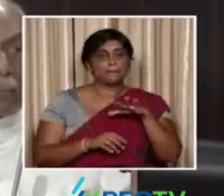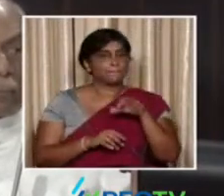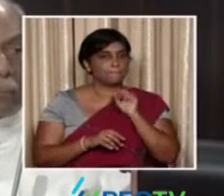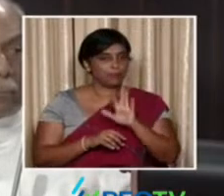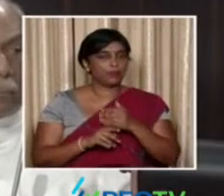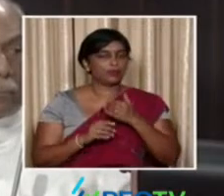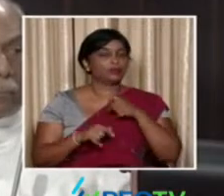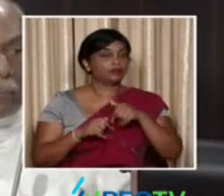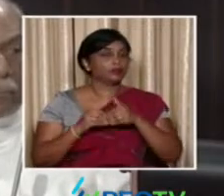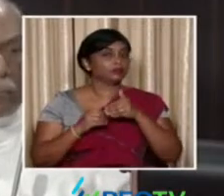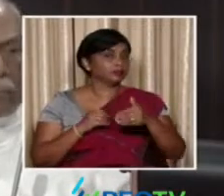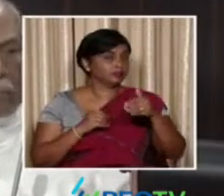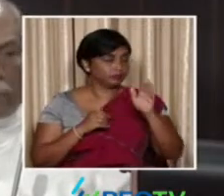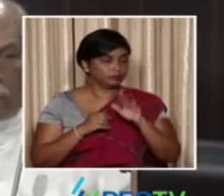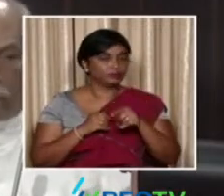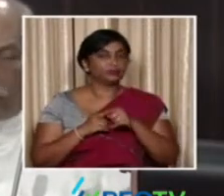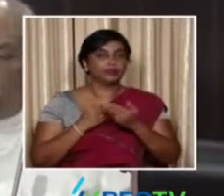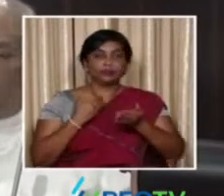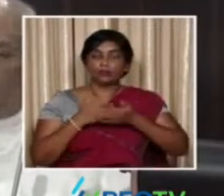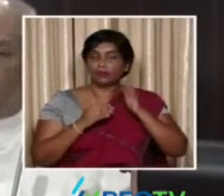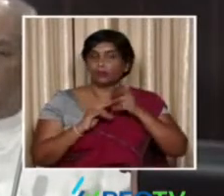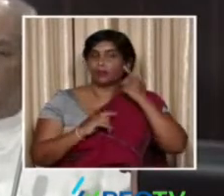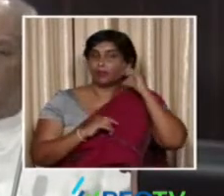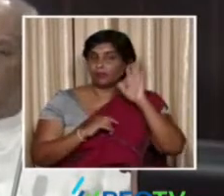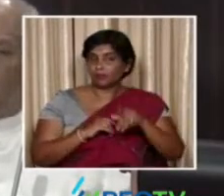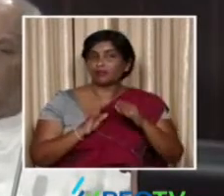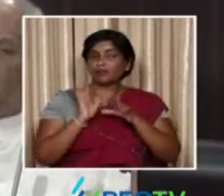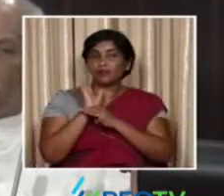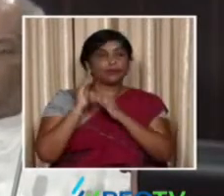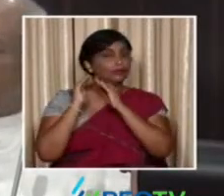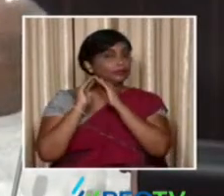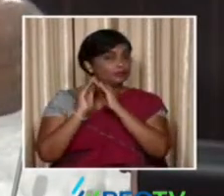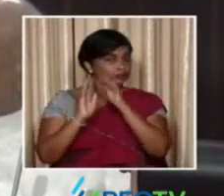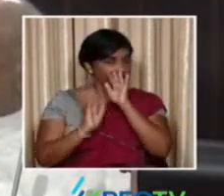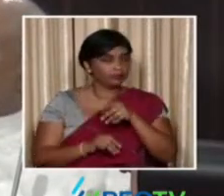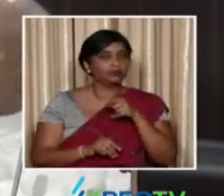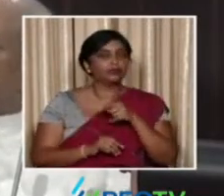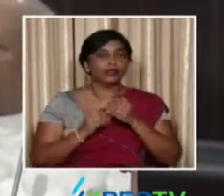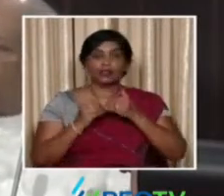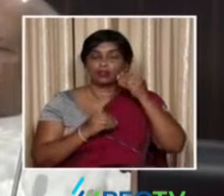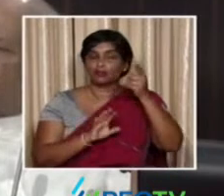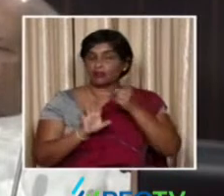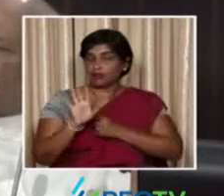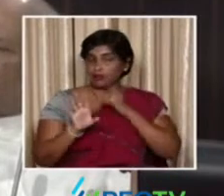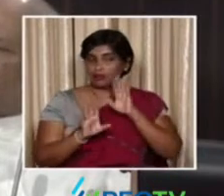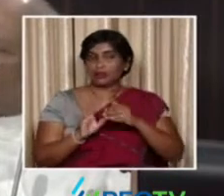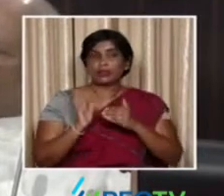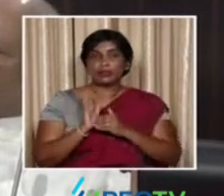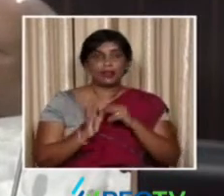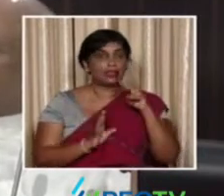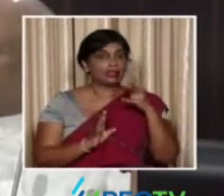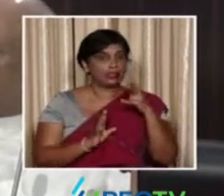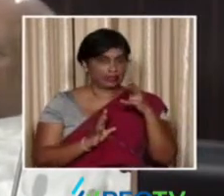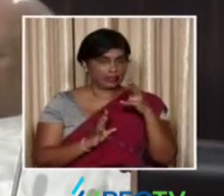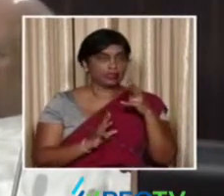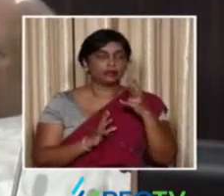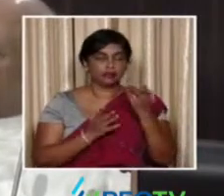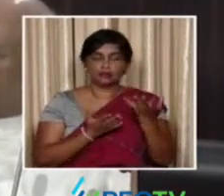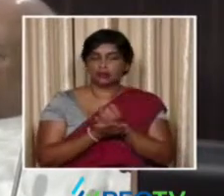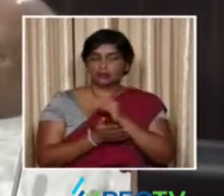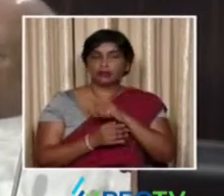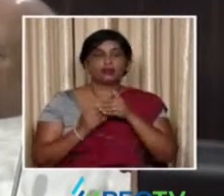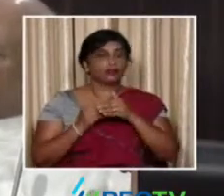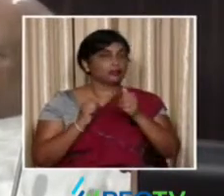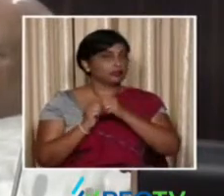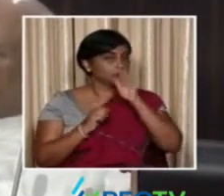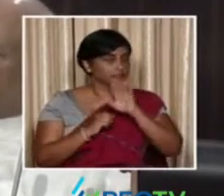ගන්නවා. අධීරයේ වශයෙන් ඉදිකිරීම බලාපොරොත්තු වෙන කෞතුකාගාරය වෙනුවෙන් ඉදිරි වසර සඳහා මිලියන 200ක් යොදවනවා. මේ